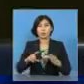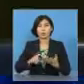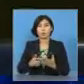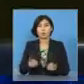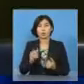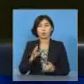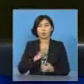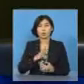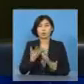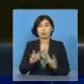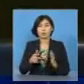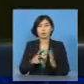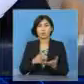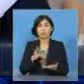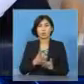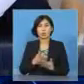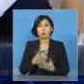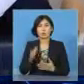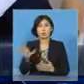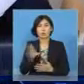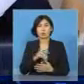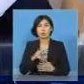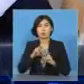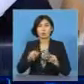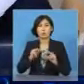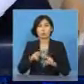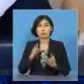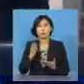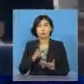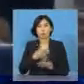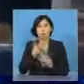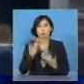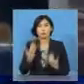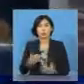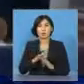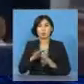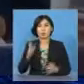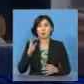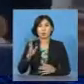керек болса, оның саны 8-ге жеткен. Әрі бәріне бірдей дәріс берер мұғалім тапшы. Десе